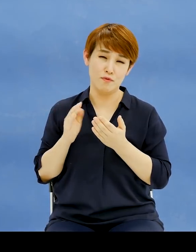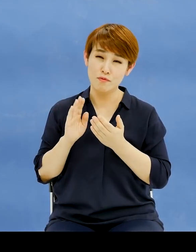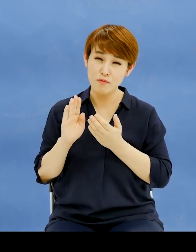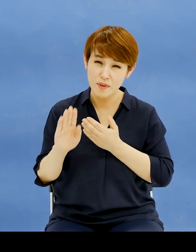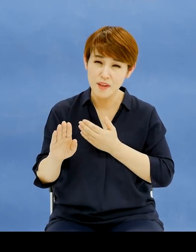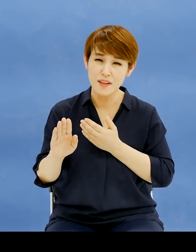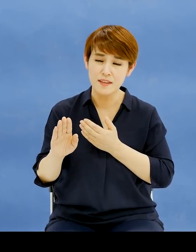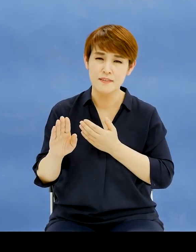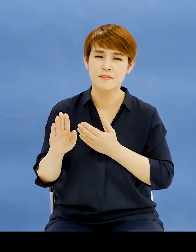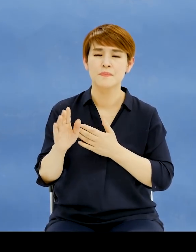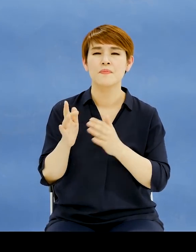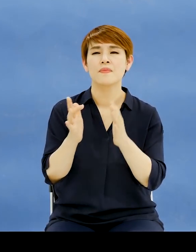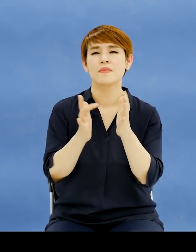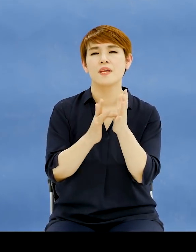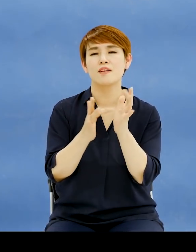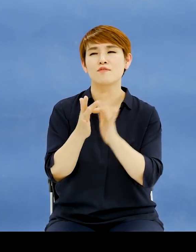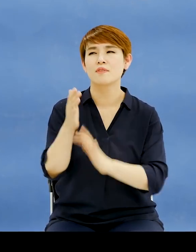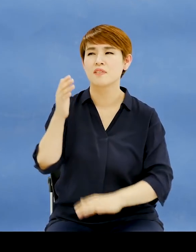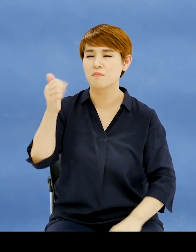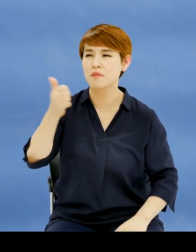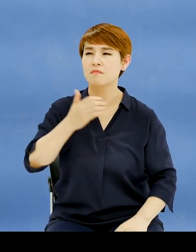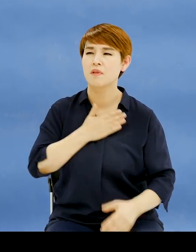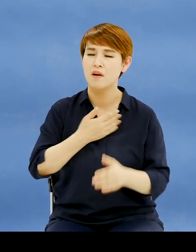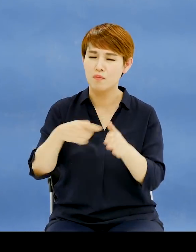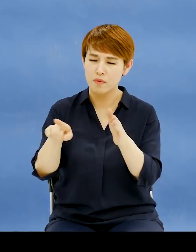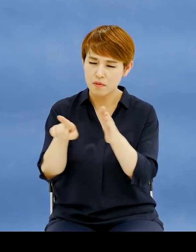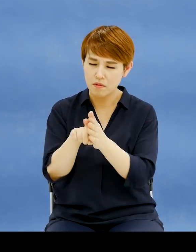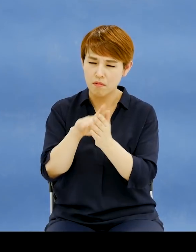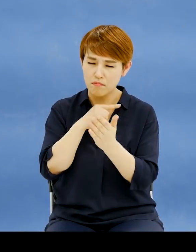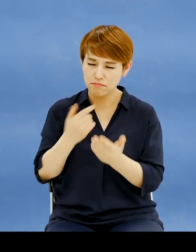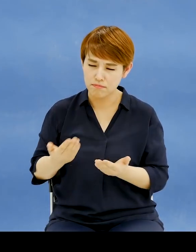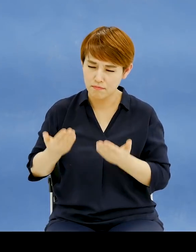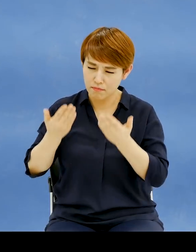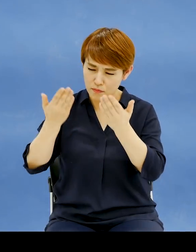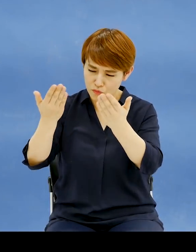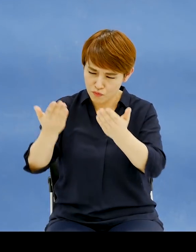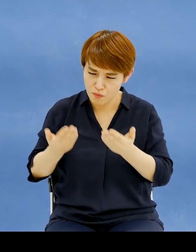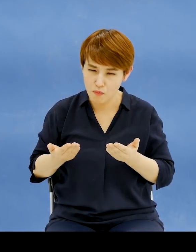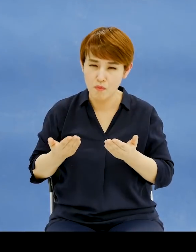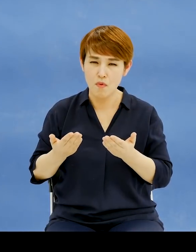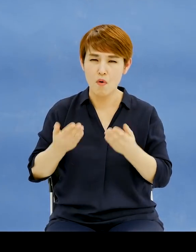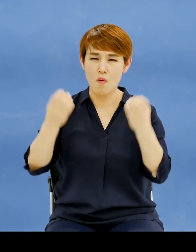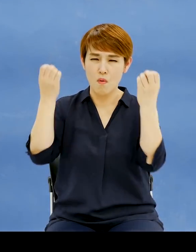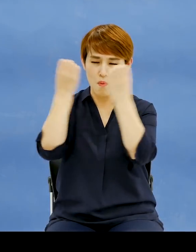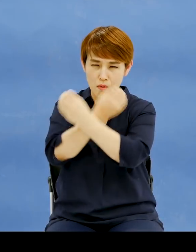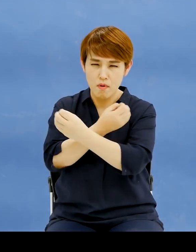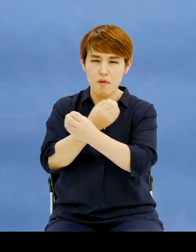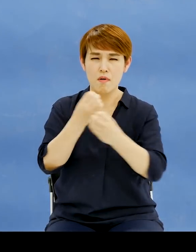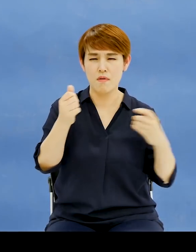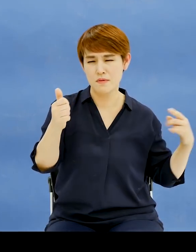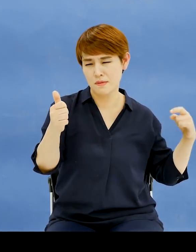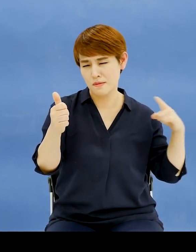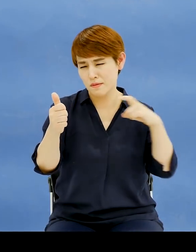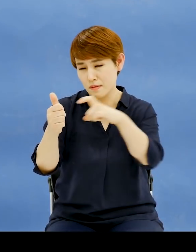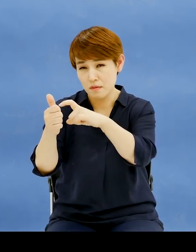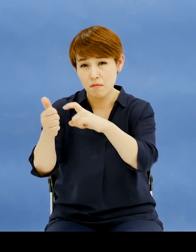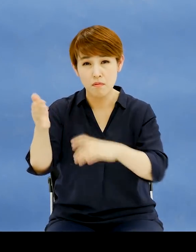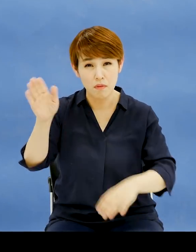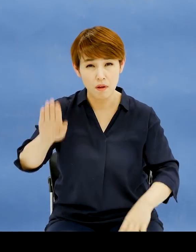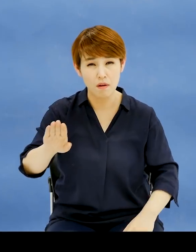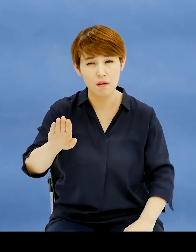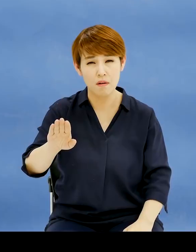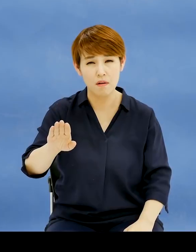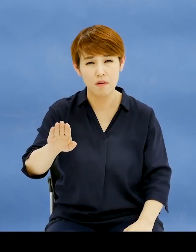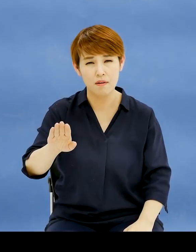하나님이 저를 그렇게 만나주시고 나서는 예수님이 나를 위해서 이렇게까지 모함 받으시고 이렇게까지